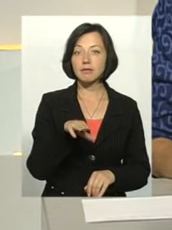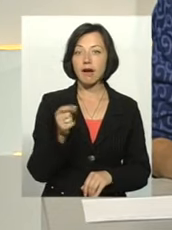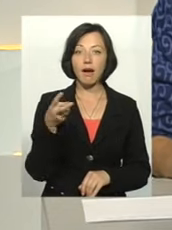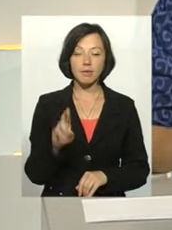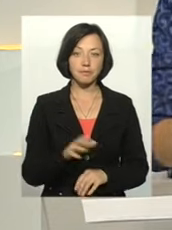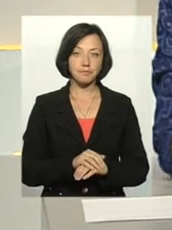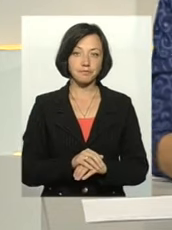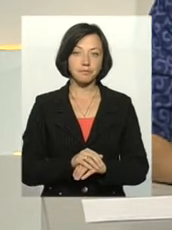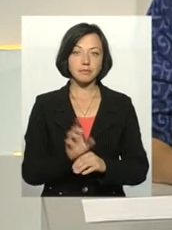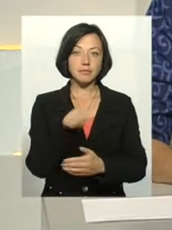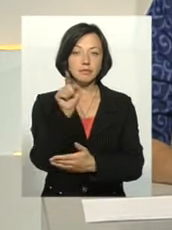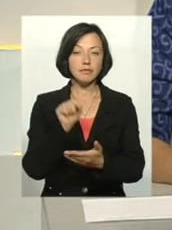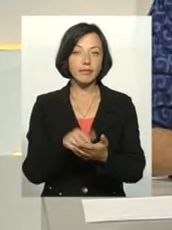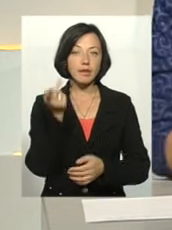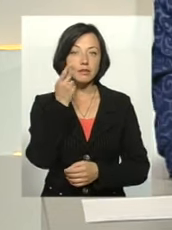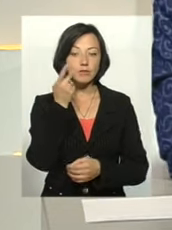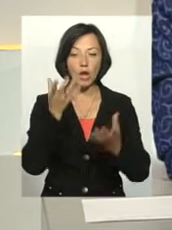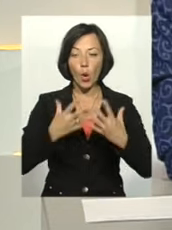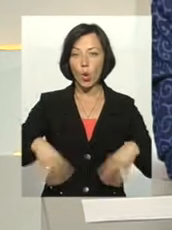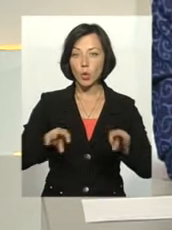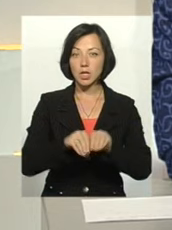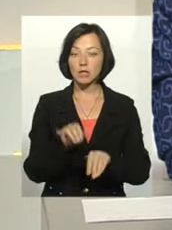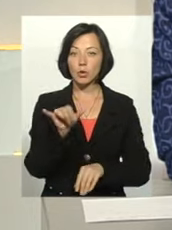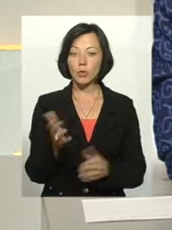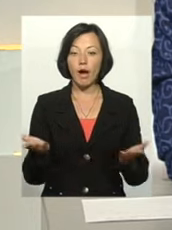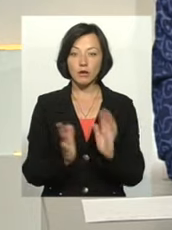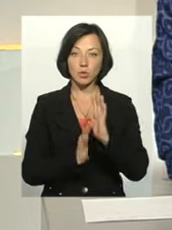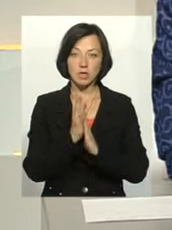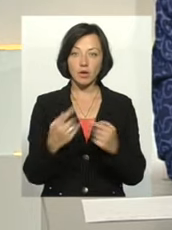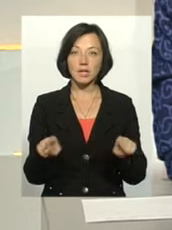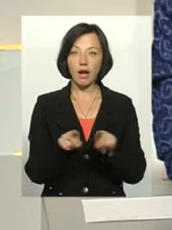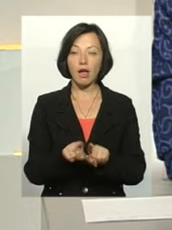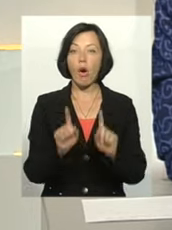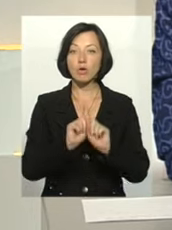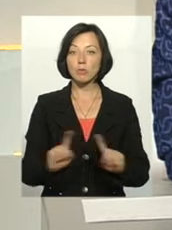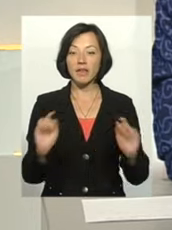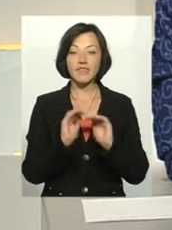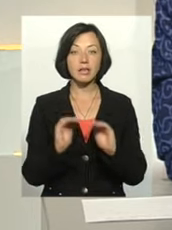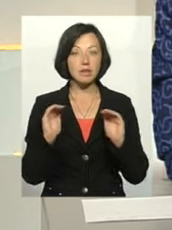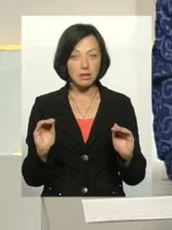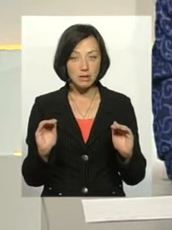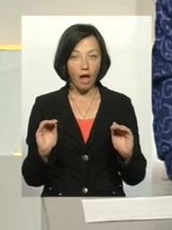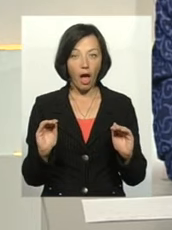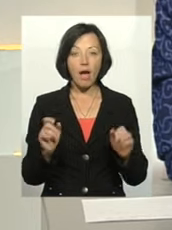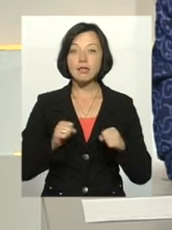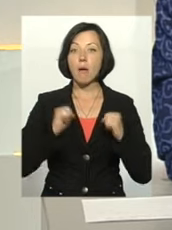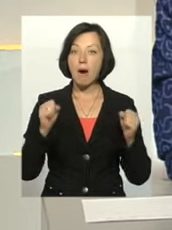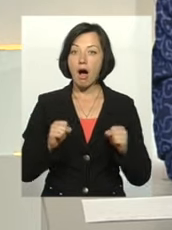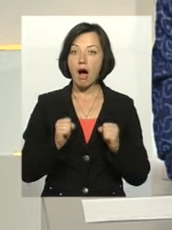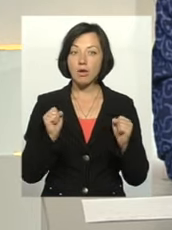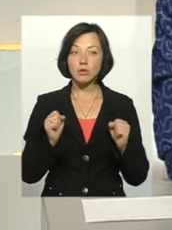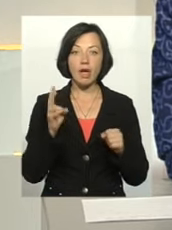люди, родини, в яких зростають такі особливі діти, вони намагаються